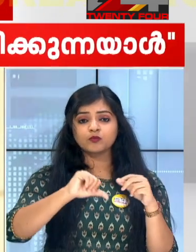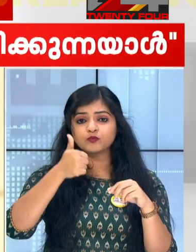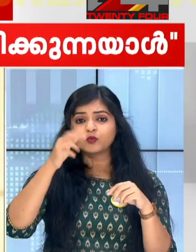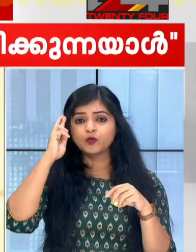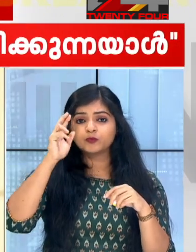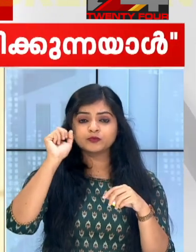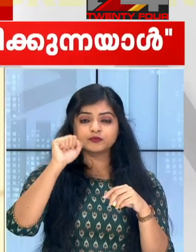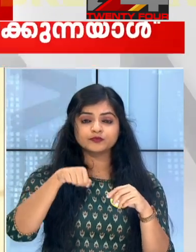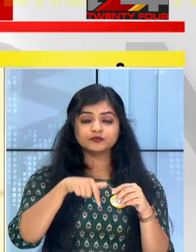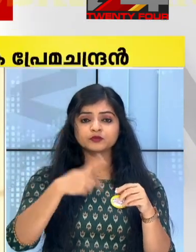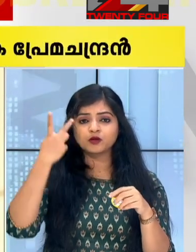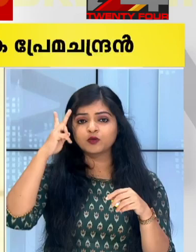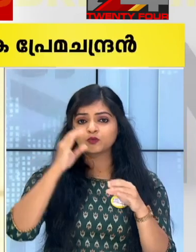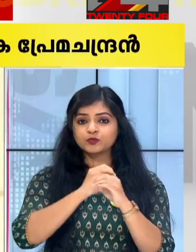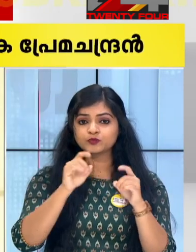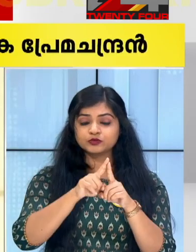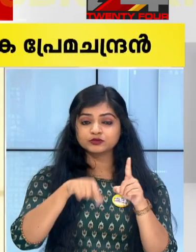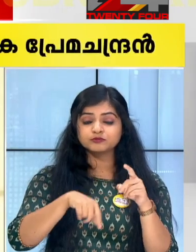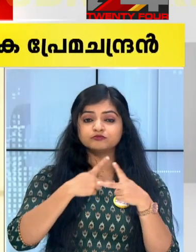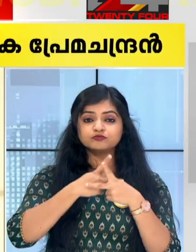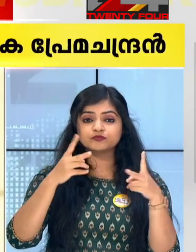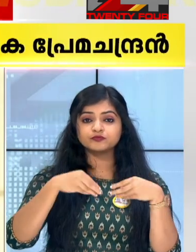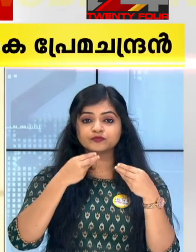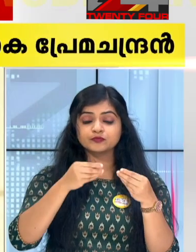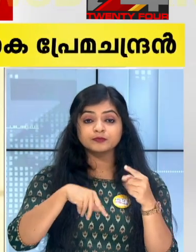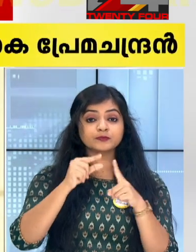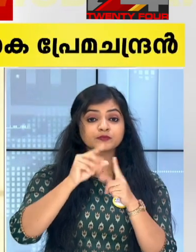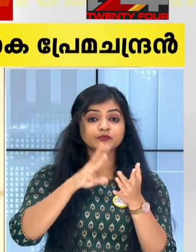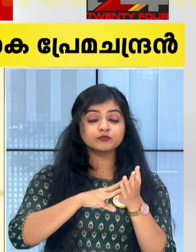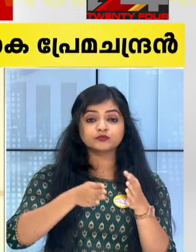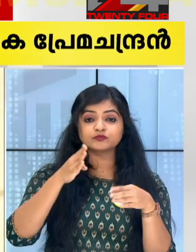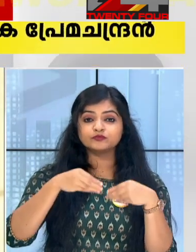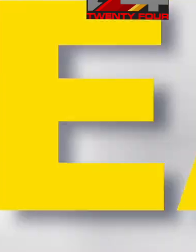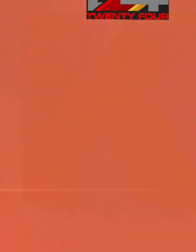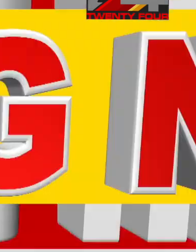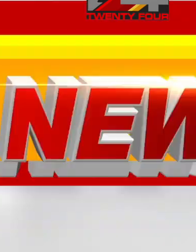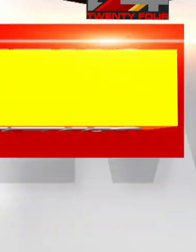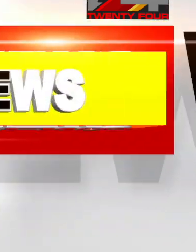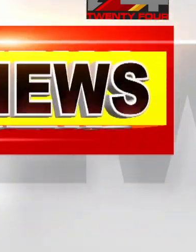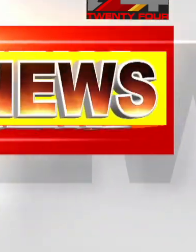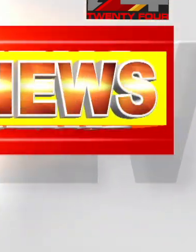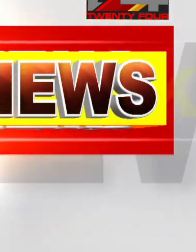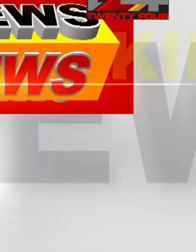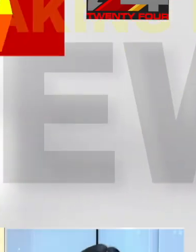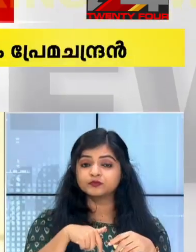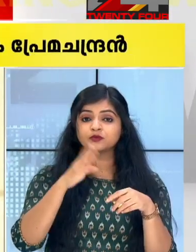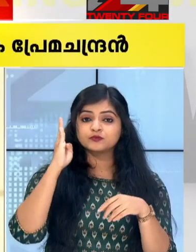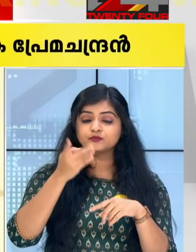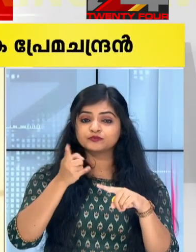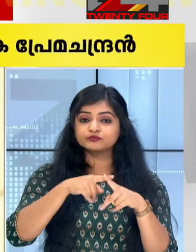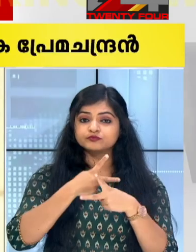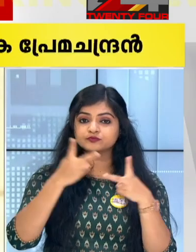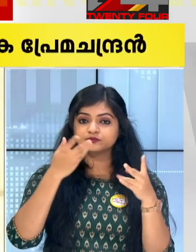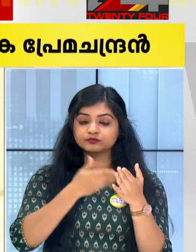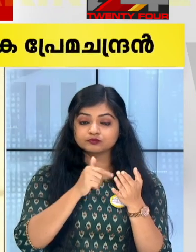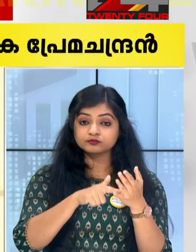സംശയമില്ല എന്ന ഉള്ള പ്രഖ്യാപനവും അതിനെ പ്രധാനമന്ത്രിയെ പൂഴ്ത്തുന്ന രീതിയിലുള്ള പ്രേമചന്ദ്രന്റെ പ്രസംഗവും ഇപ്പോൾ പുറത്തേക്ക് വരുന്നത്. എന്തായാലും